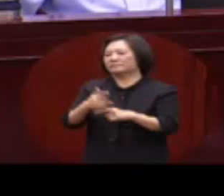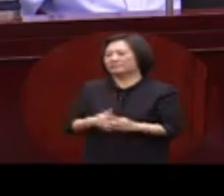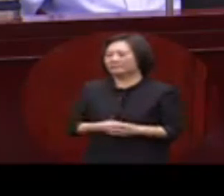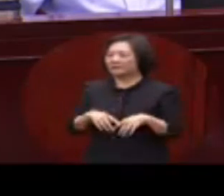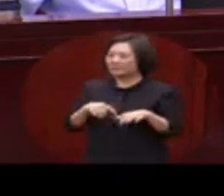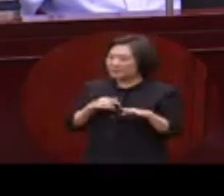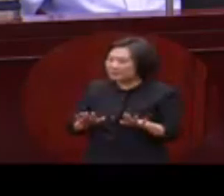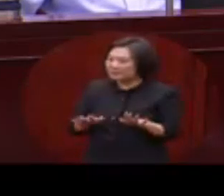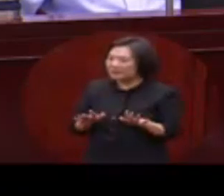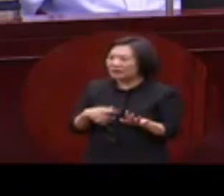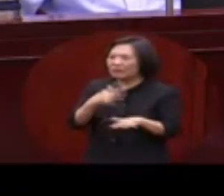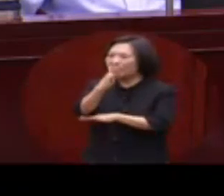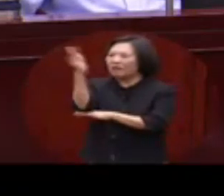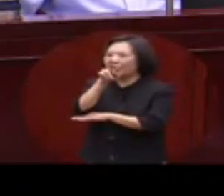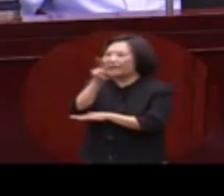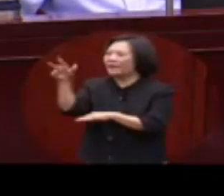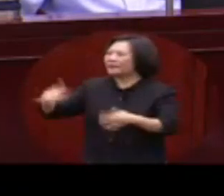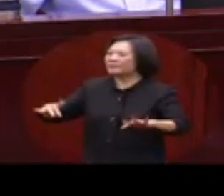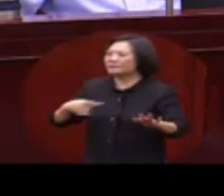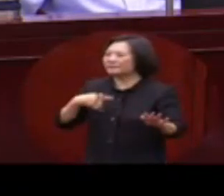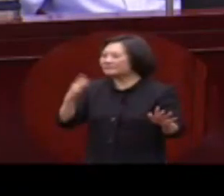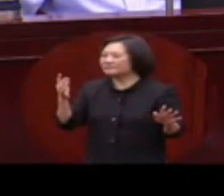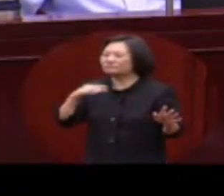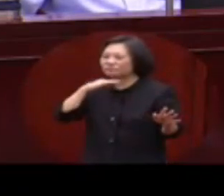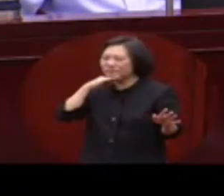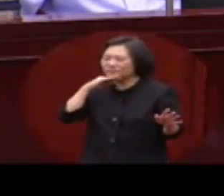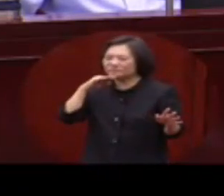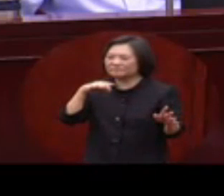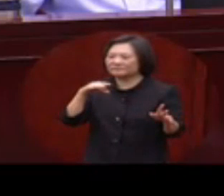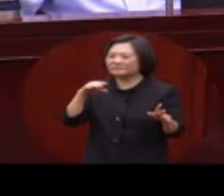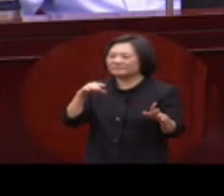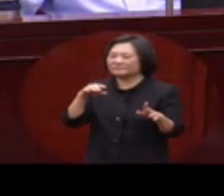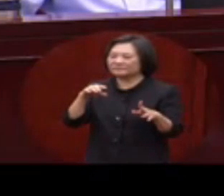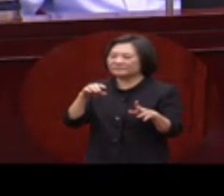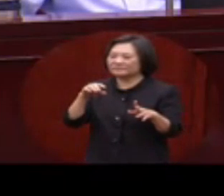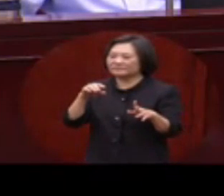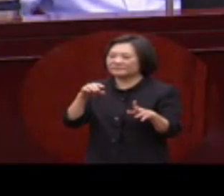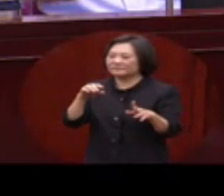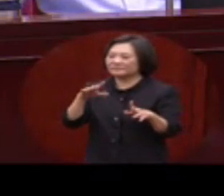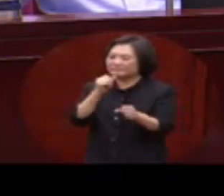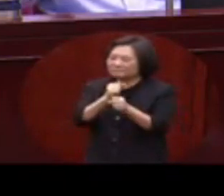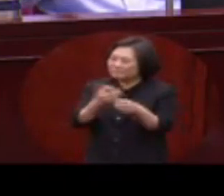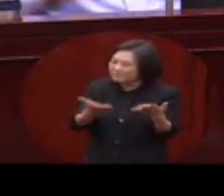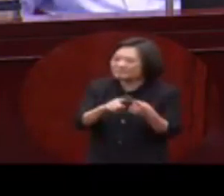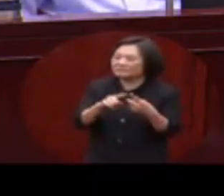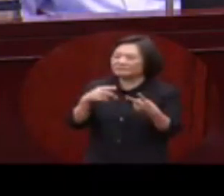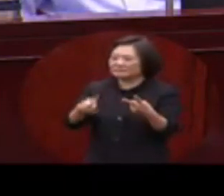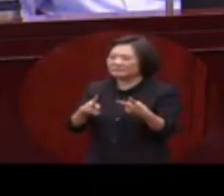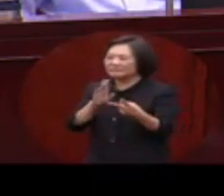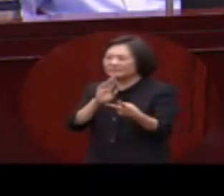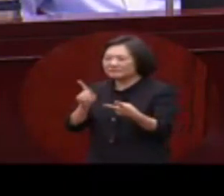今年的数字我还没看到，到2017年的时候哈，执行率加上缴库是达